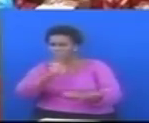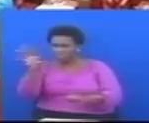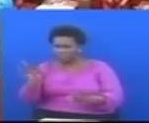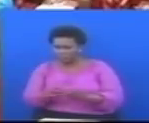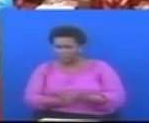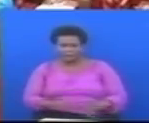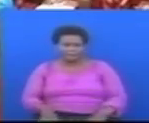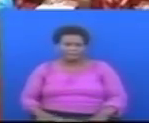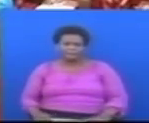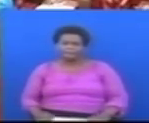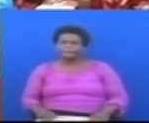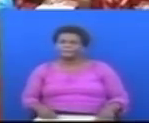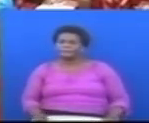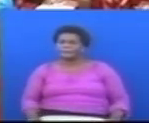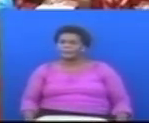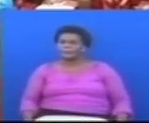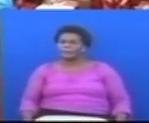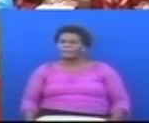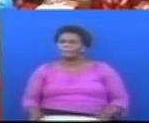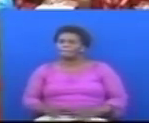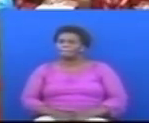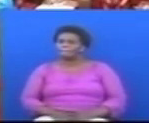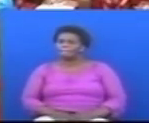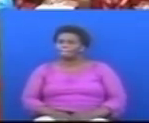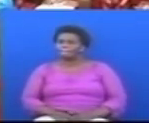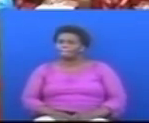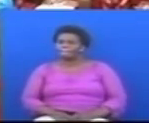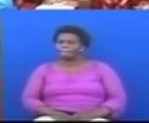Mheshimiwa Jerome Bwanausi, swali la nyongeza.